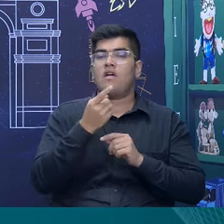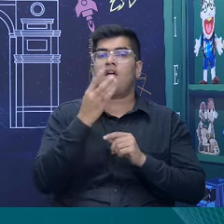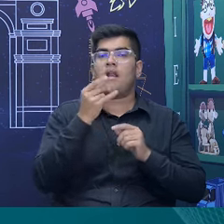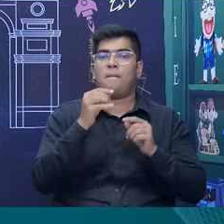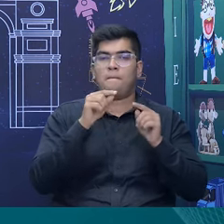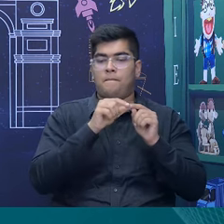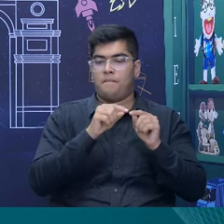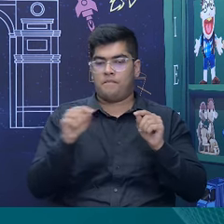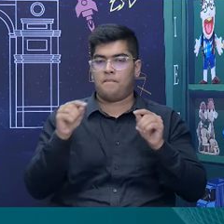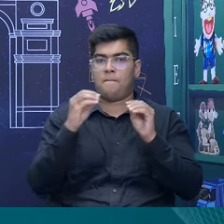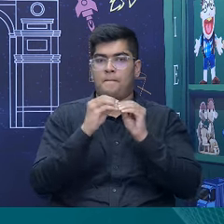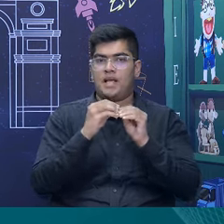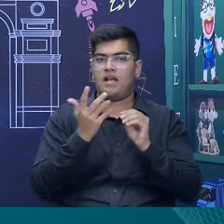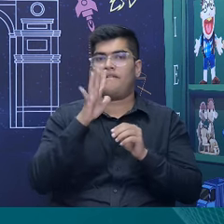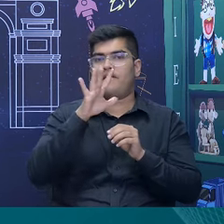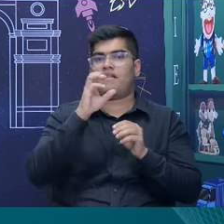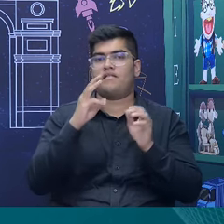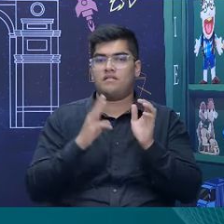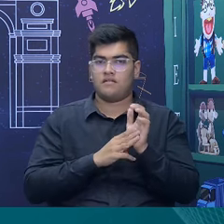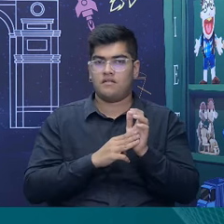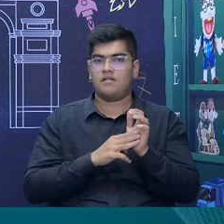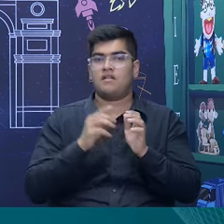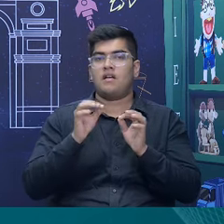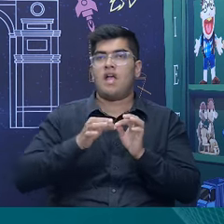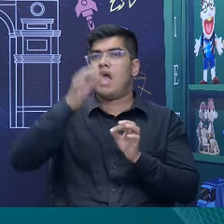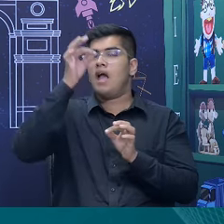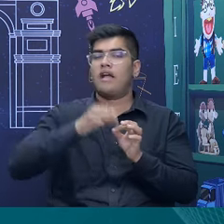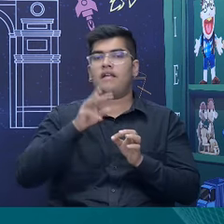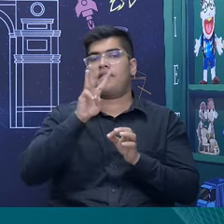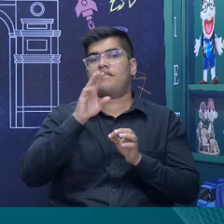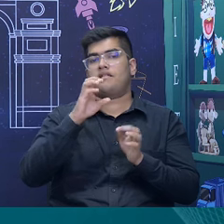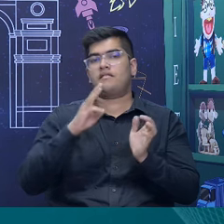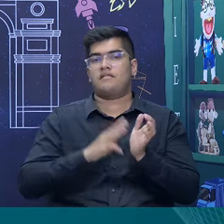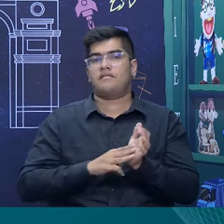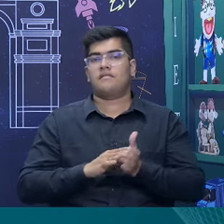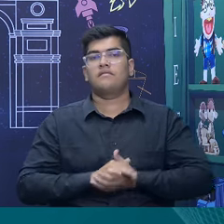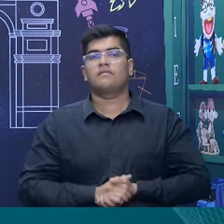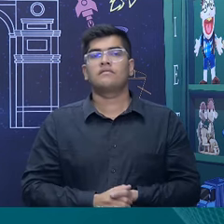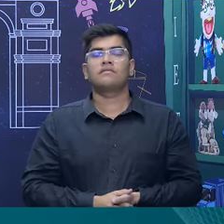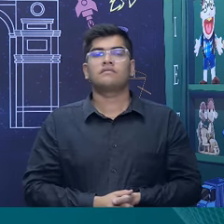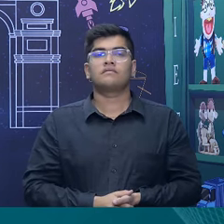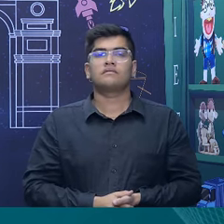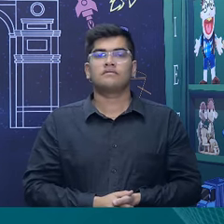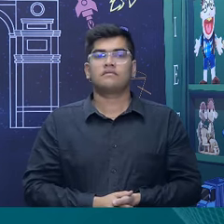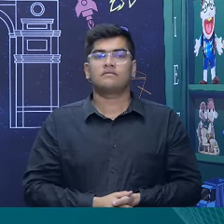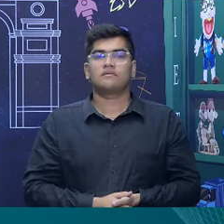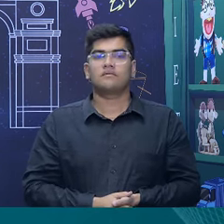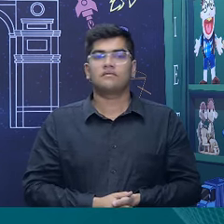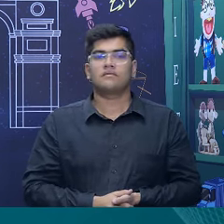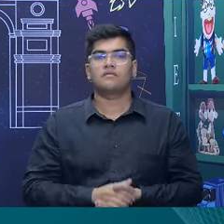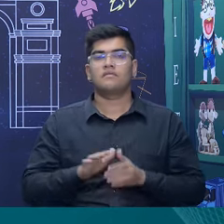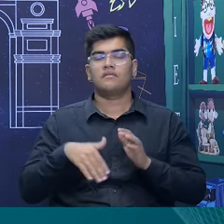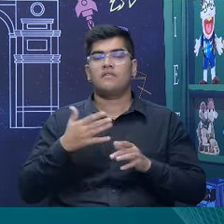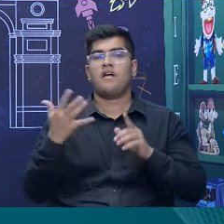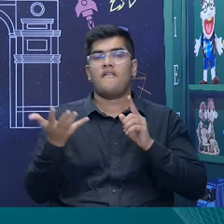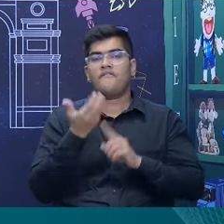सेंटीमीटर एंड हाइट 3 सेंटीमीटर क्वेश्चन नंबर टू है फाइंड द एरिया